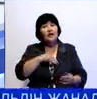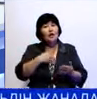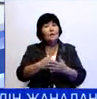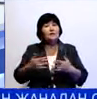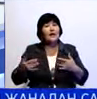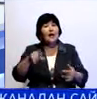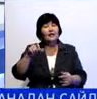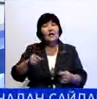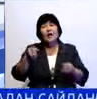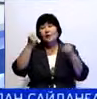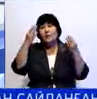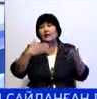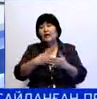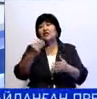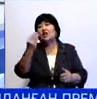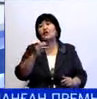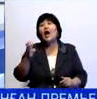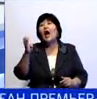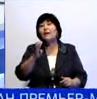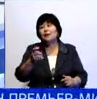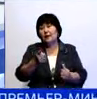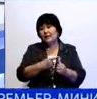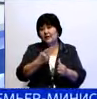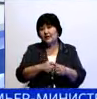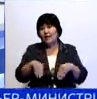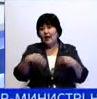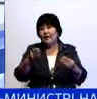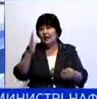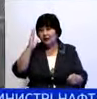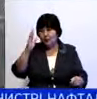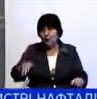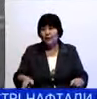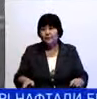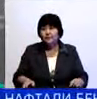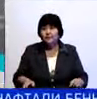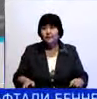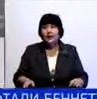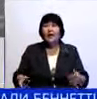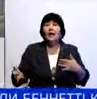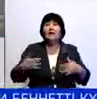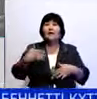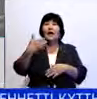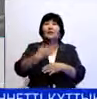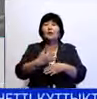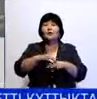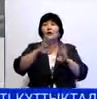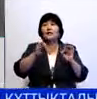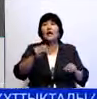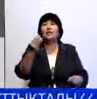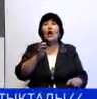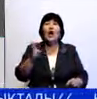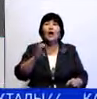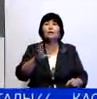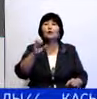сіңірген әртісі мәдениет қайраткері Шайтұрсын Әбдібаевтың есімімен аталатын болды. Театр өнерінің майталманы Шайтұрсын